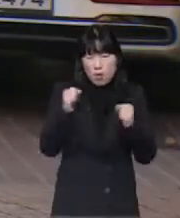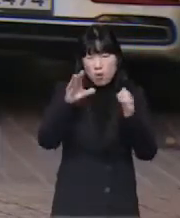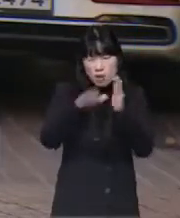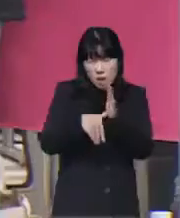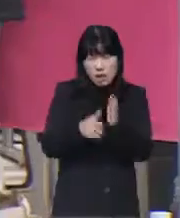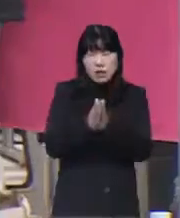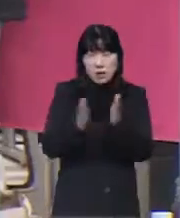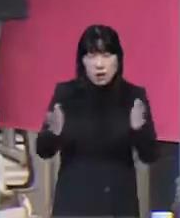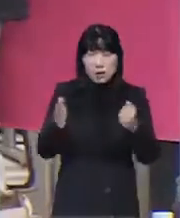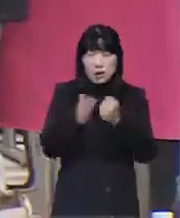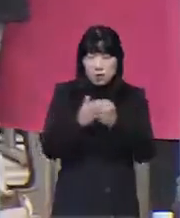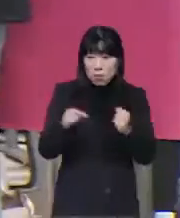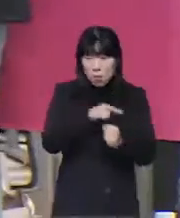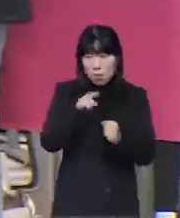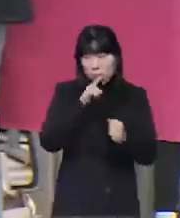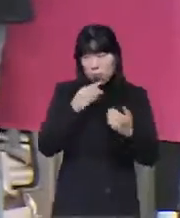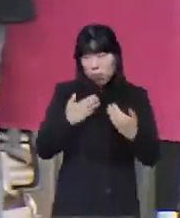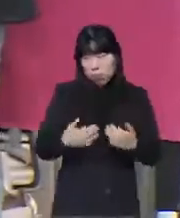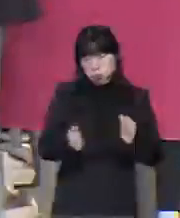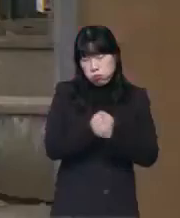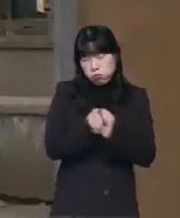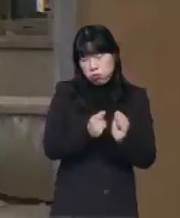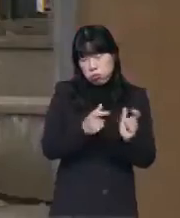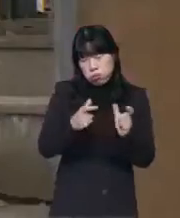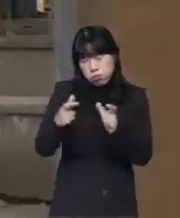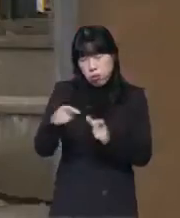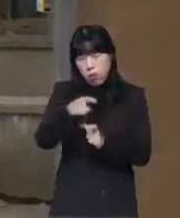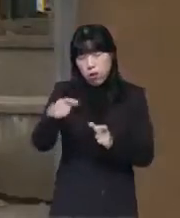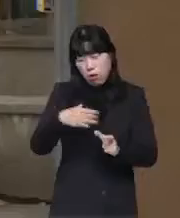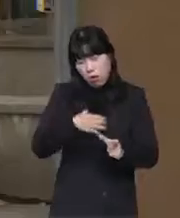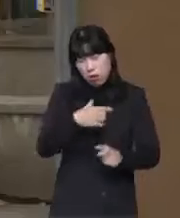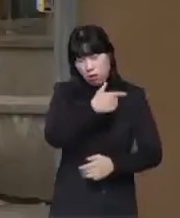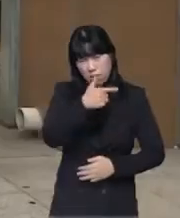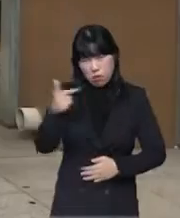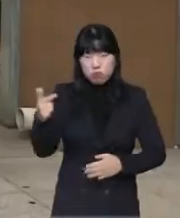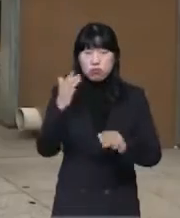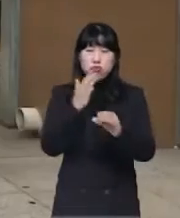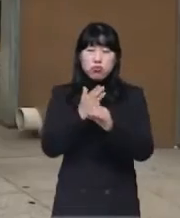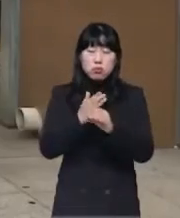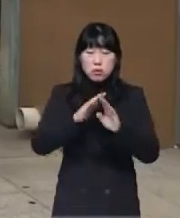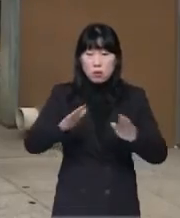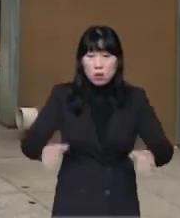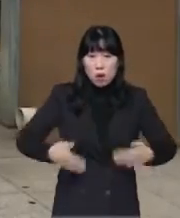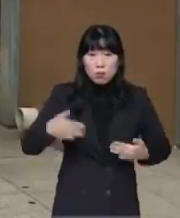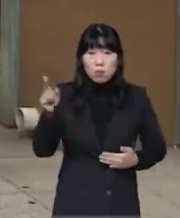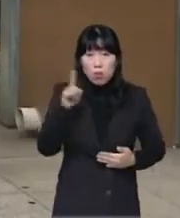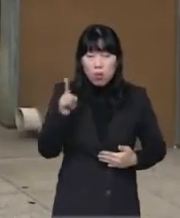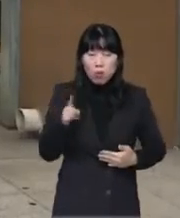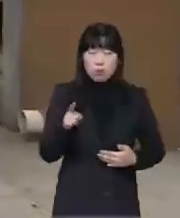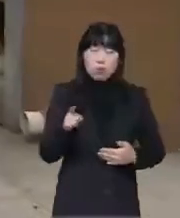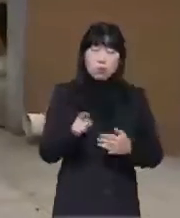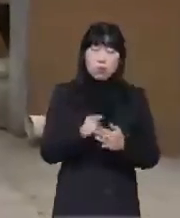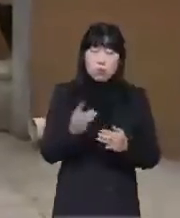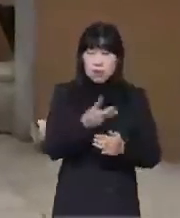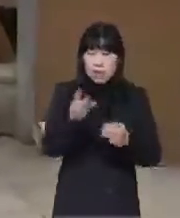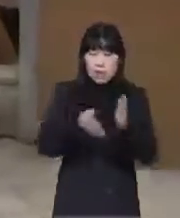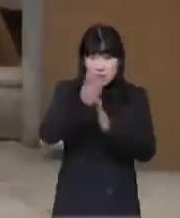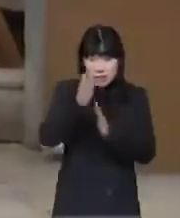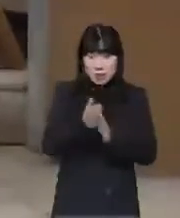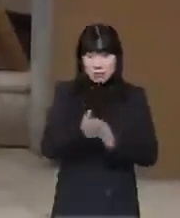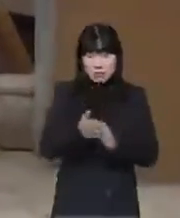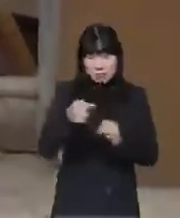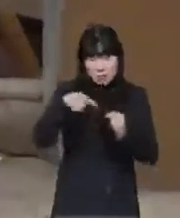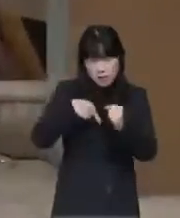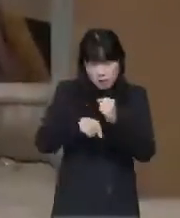접어들면서 조용한 전파의 대한 우려는 더욱 커지고 있는 상황입니다 전남도는 3개 시아 공조에 심층